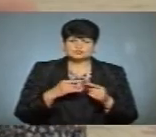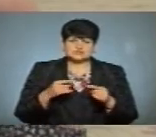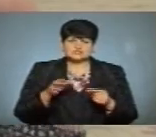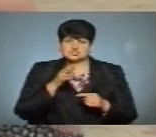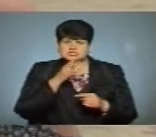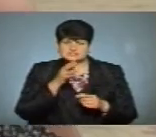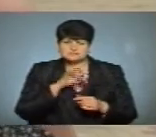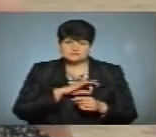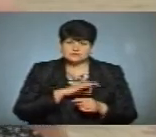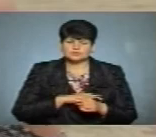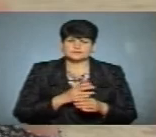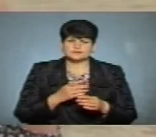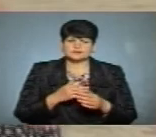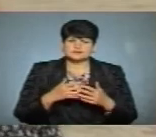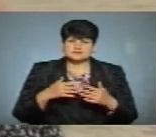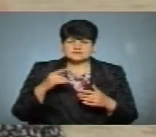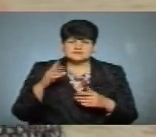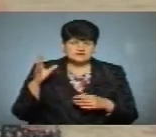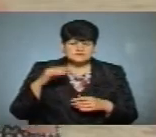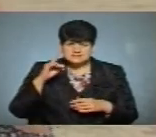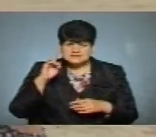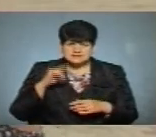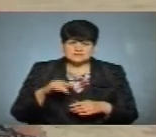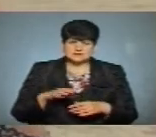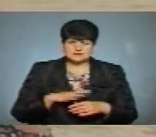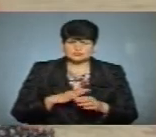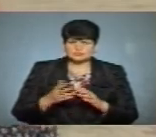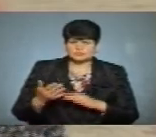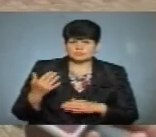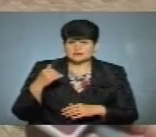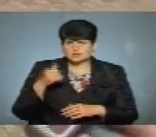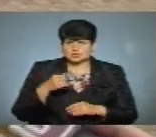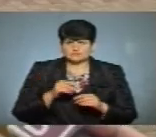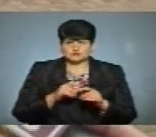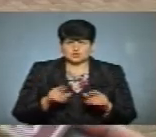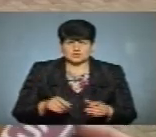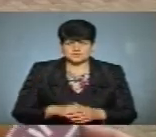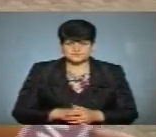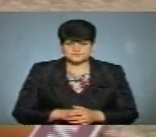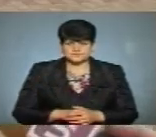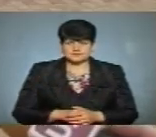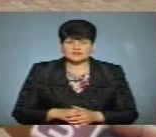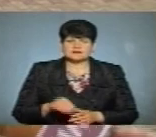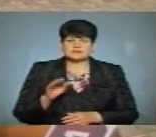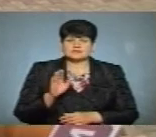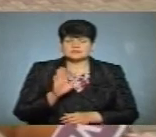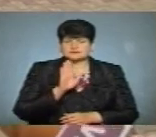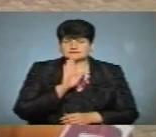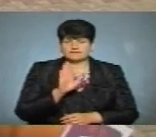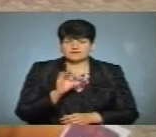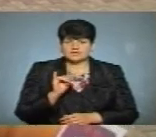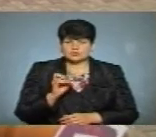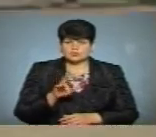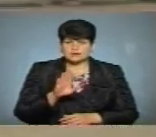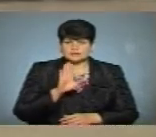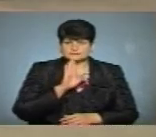і використовувати всі знання, які я набула попередні роки в школі. Вікторія Мархивка розповідає, англійська